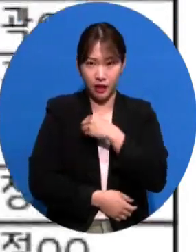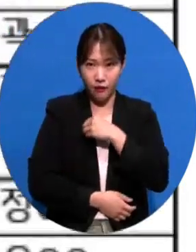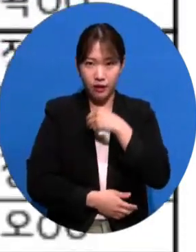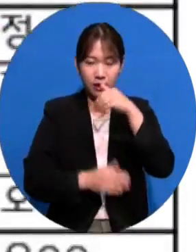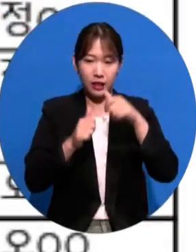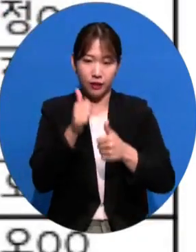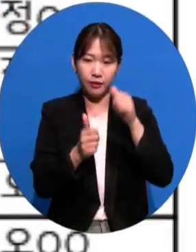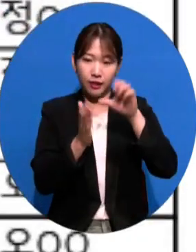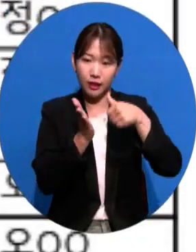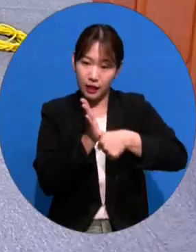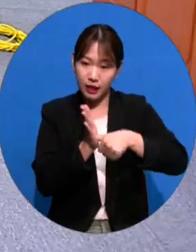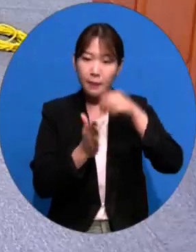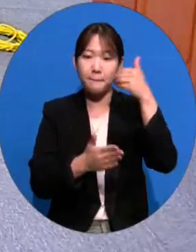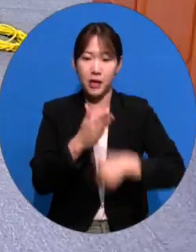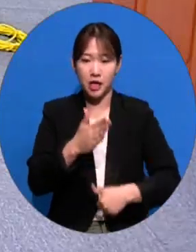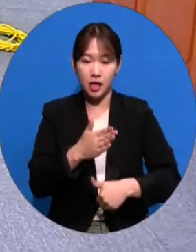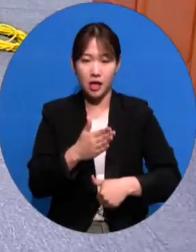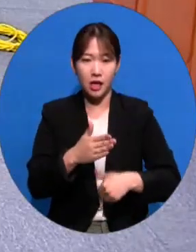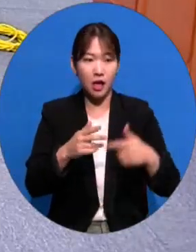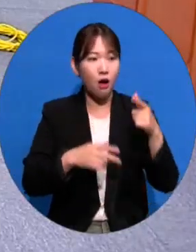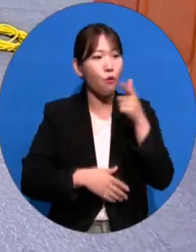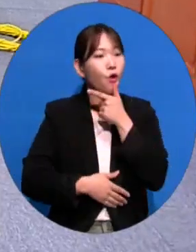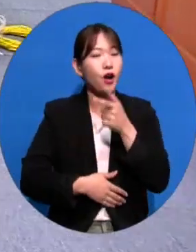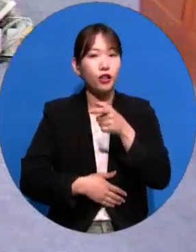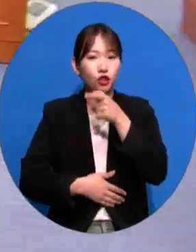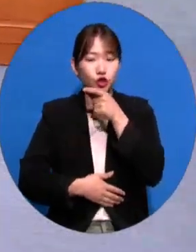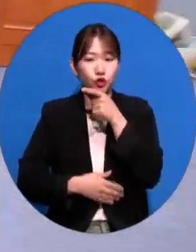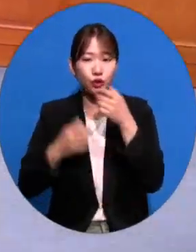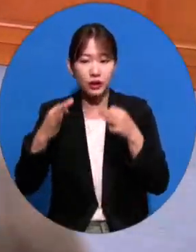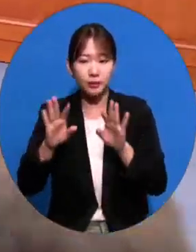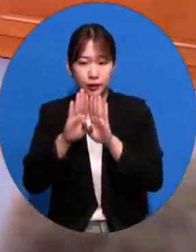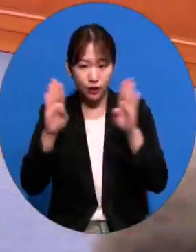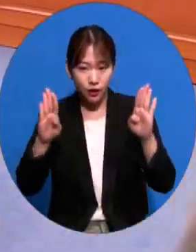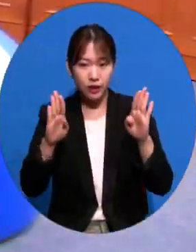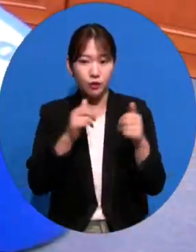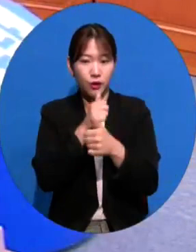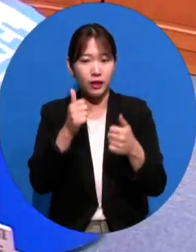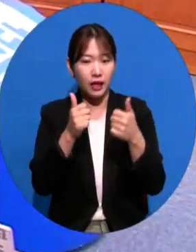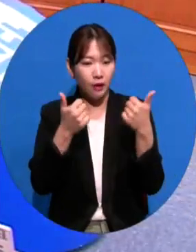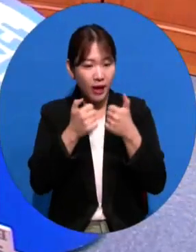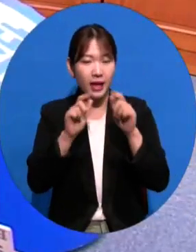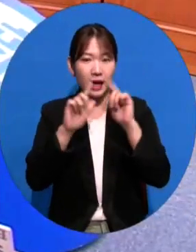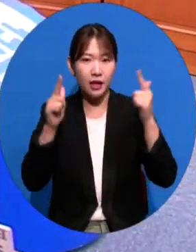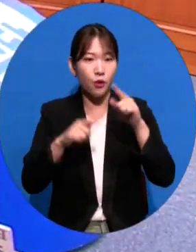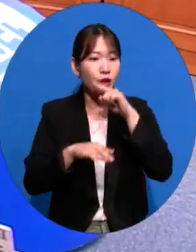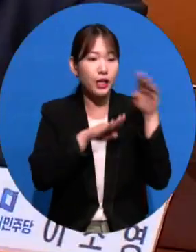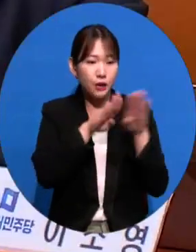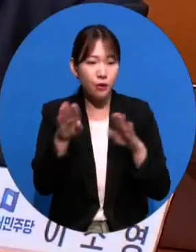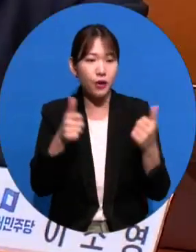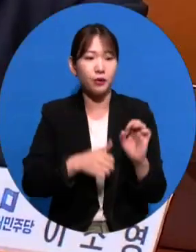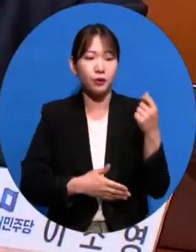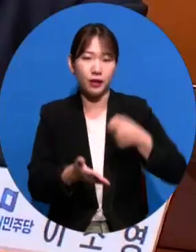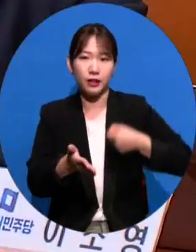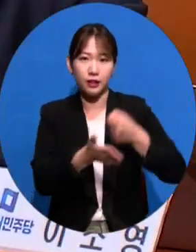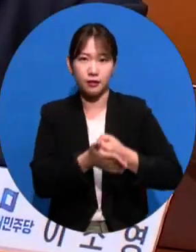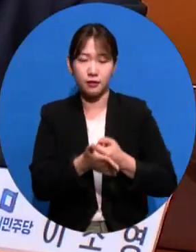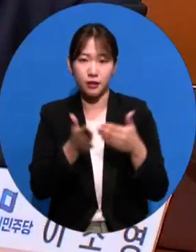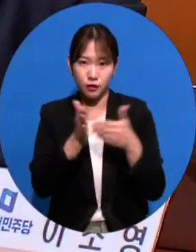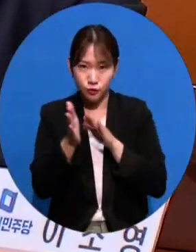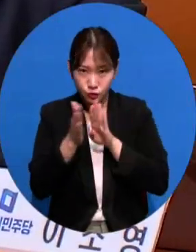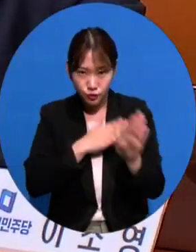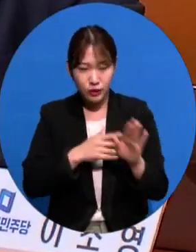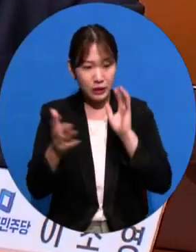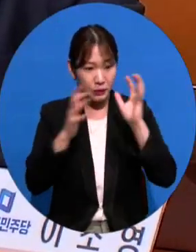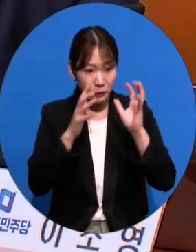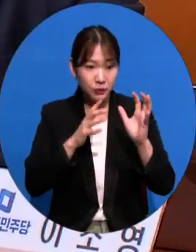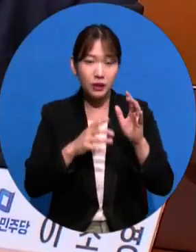배제한 겁니다. 매주 월수금 열리는 비대위 공식회의가 아니라 일요일 간담회를 통해 결정해놓고